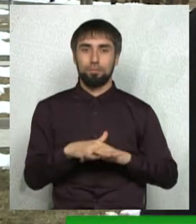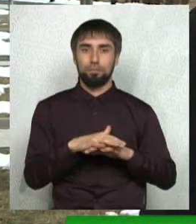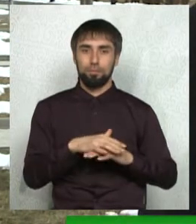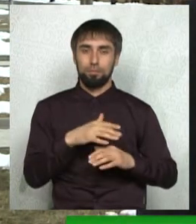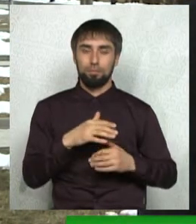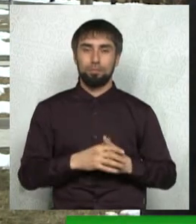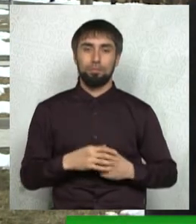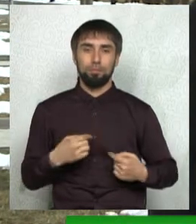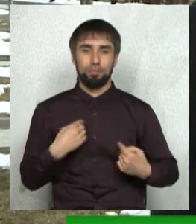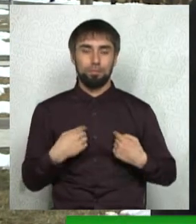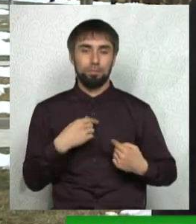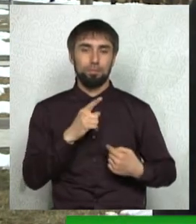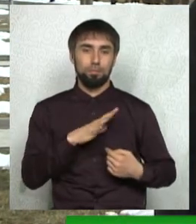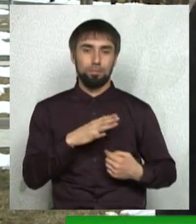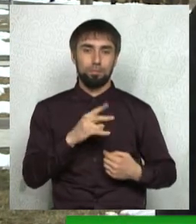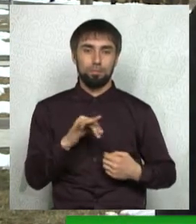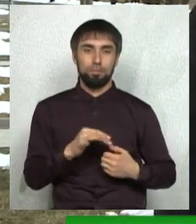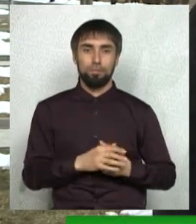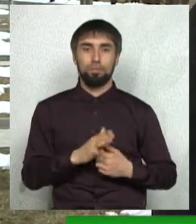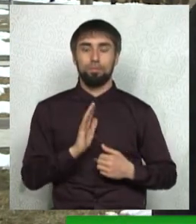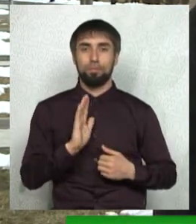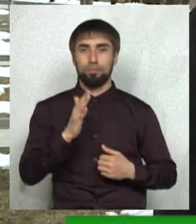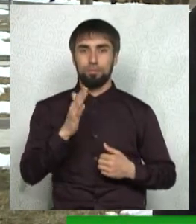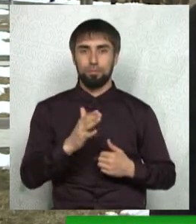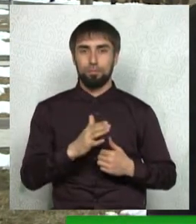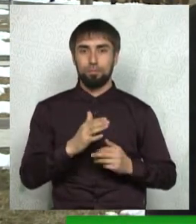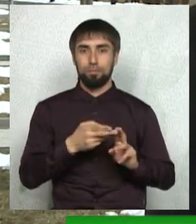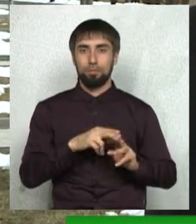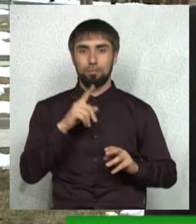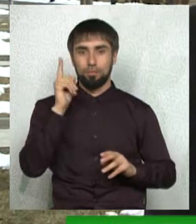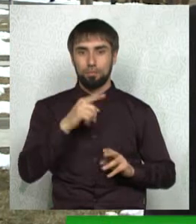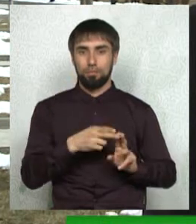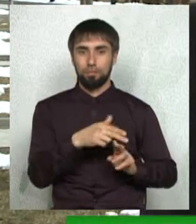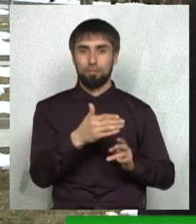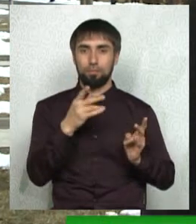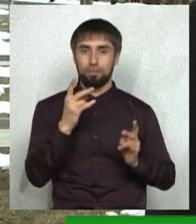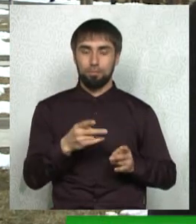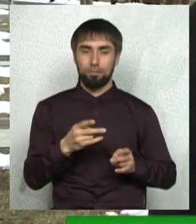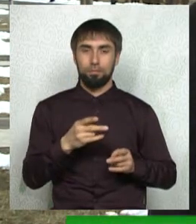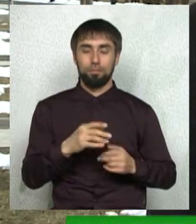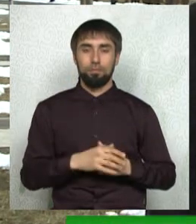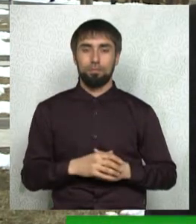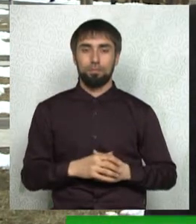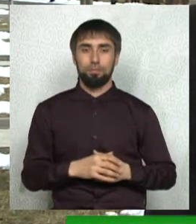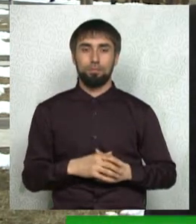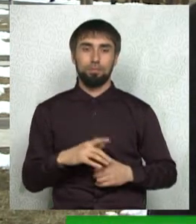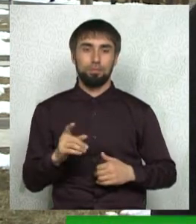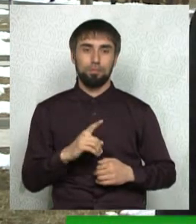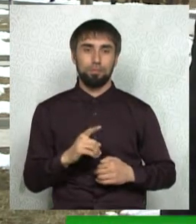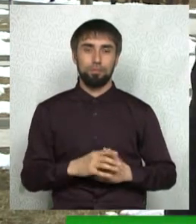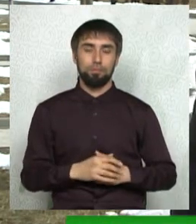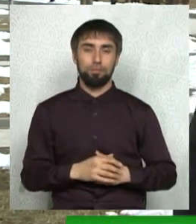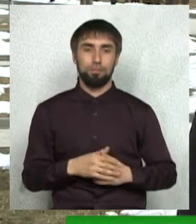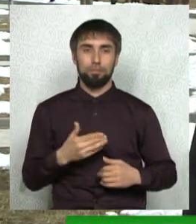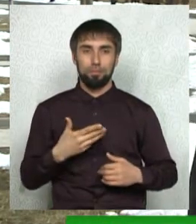подвергся наш народ, чтобы они в будущем, оценивая эти трагедии, знали, что